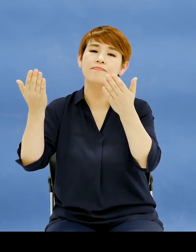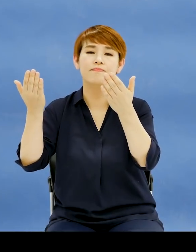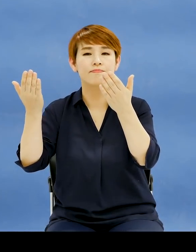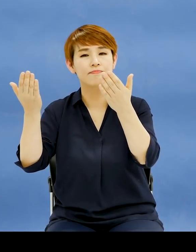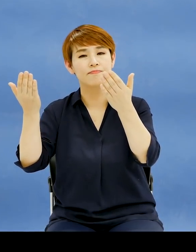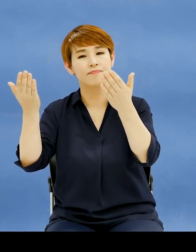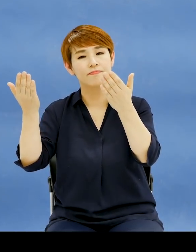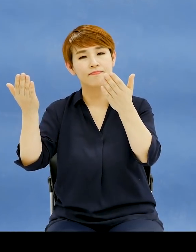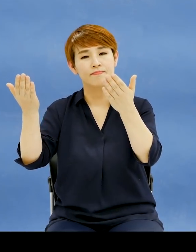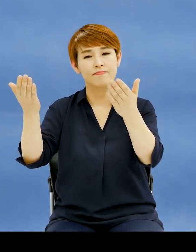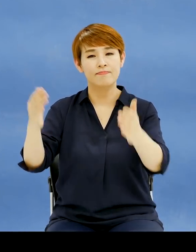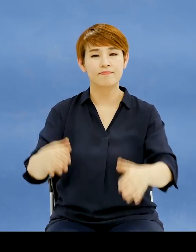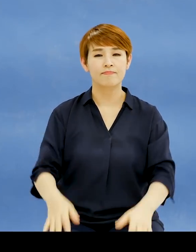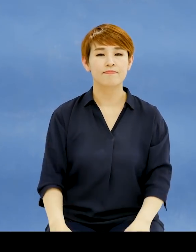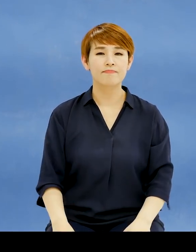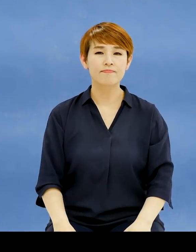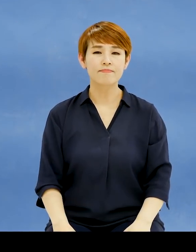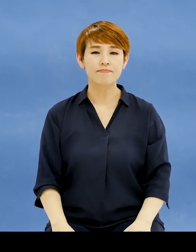드립니다.